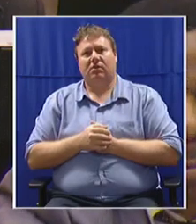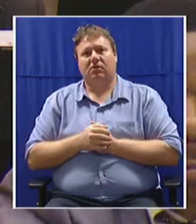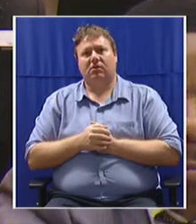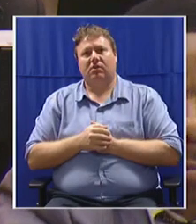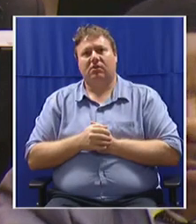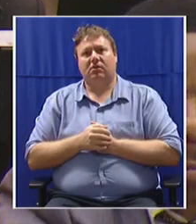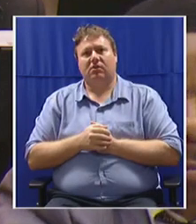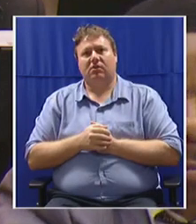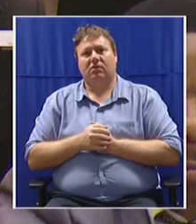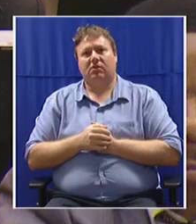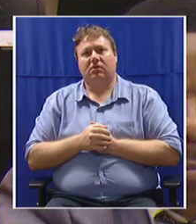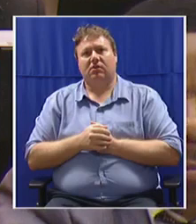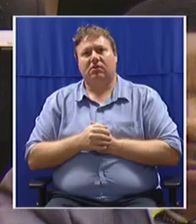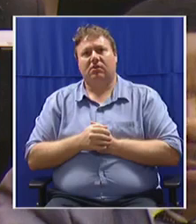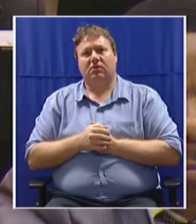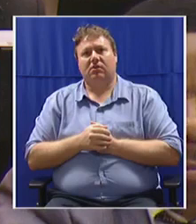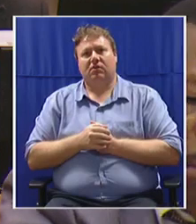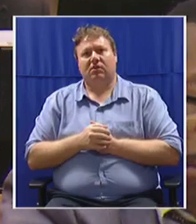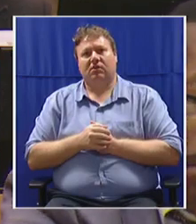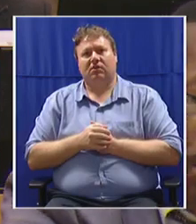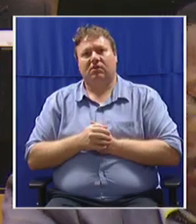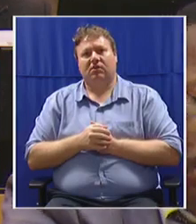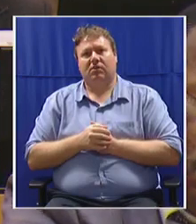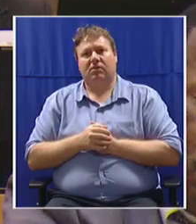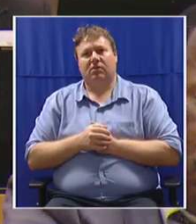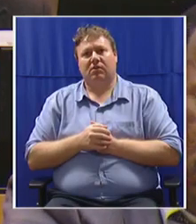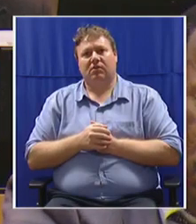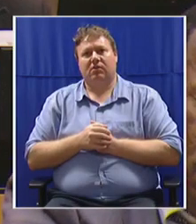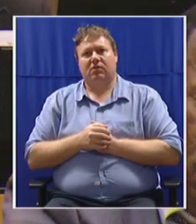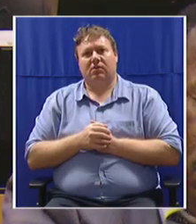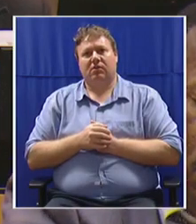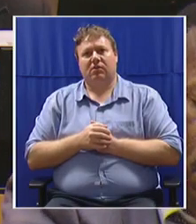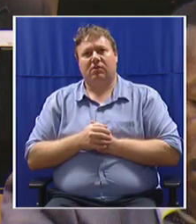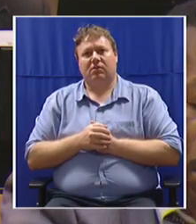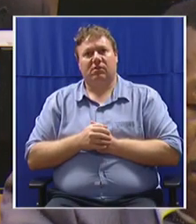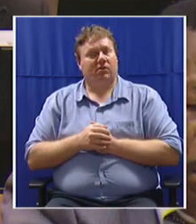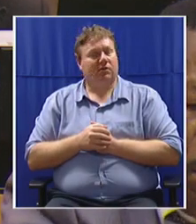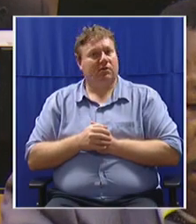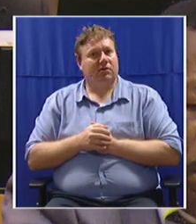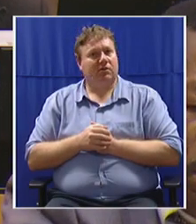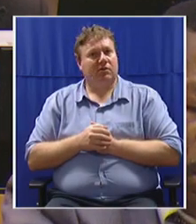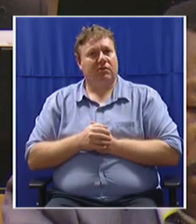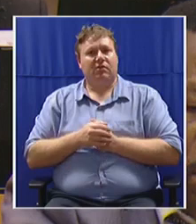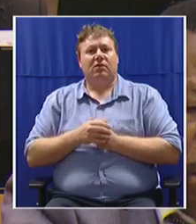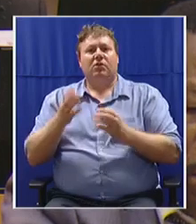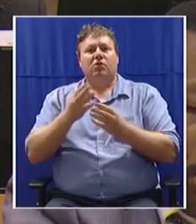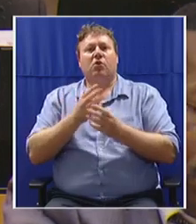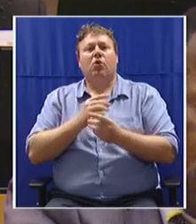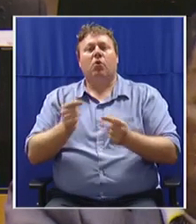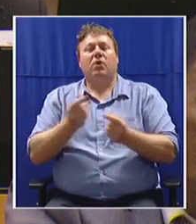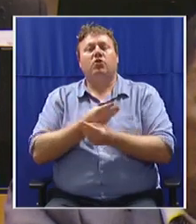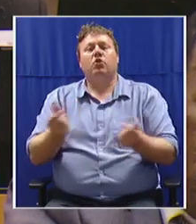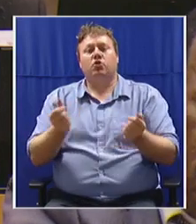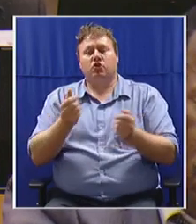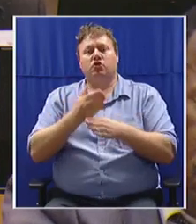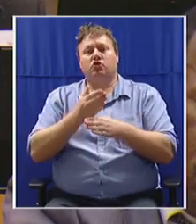ihhovisi lakho nohulumeni banazo yini ixazululo eziphuthumayo ezingasheshe zidale amathuba emisebenzi, nokuthi-ke uma isekhona